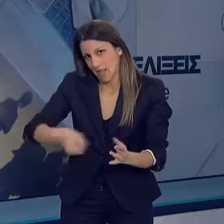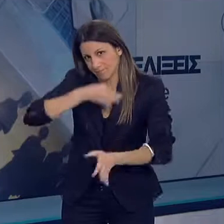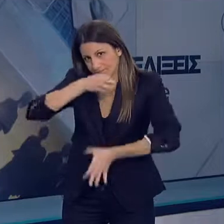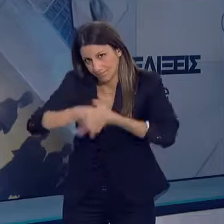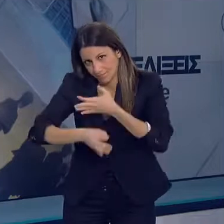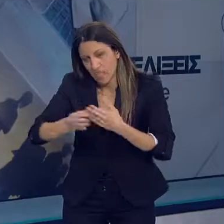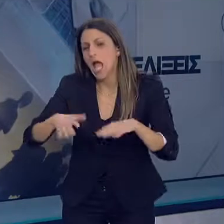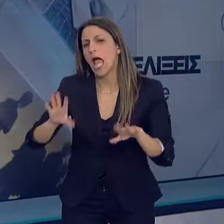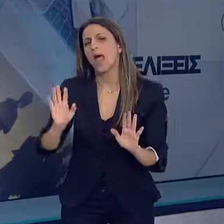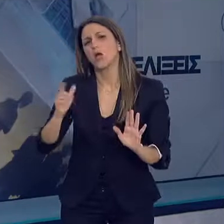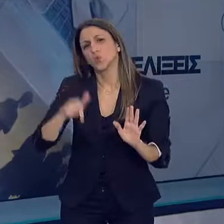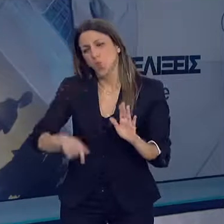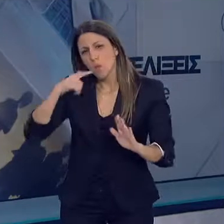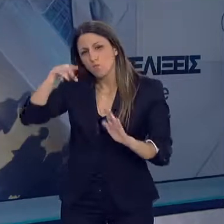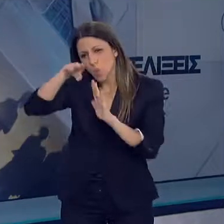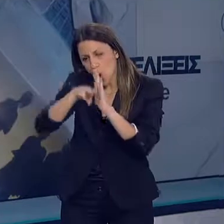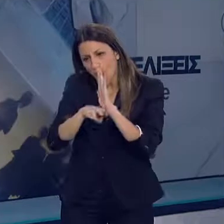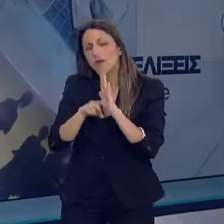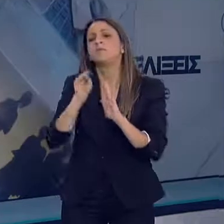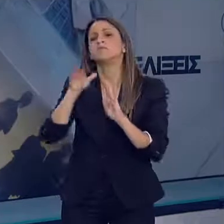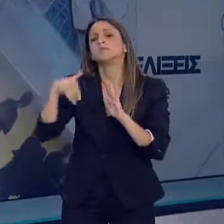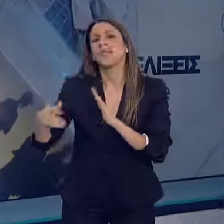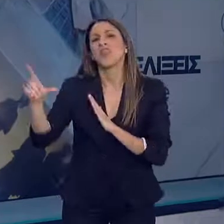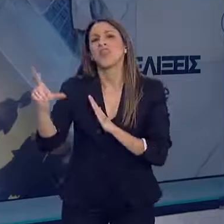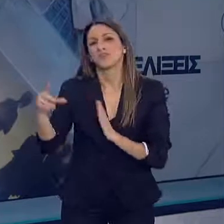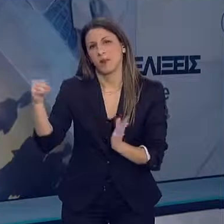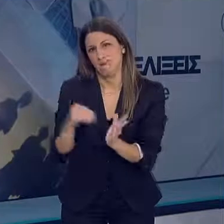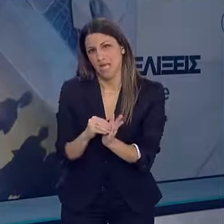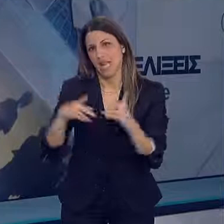ενημερωθείτε έγκαιρα. Κύριε καθηγητά, έχετε το λόγο.